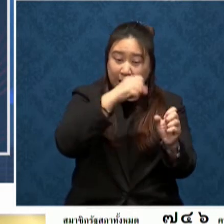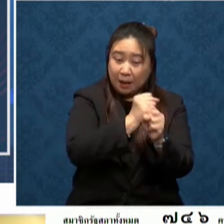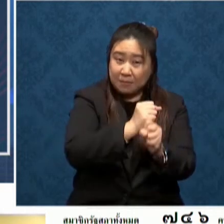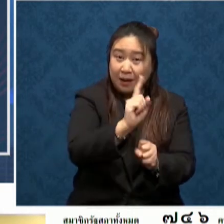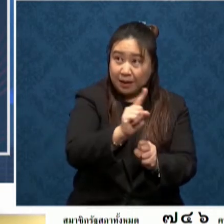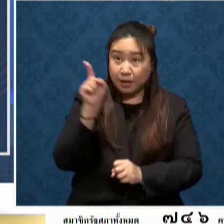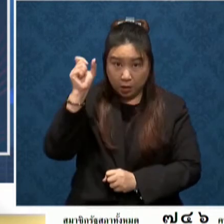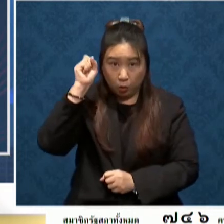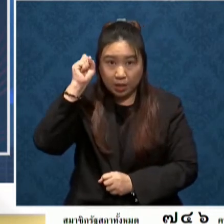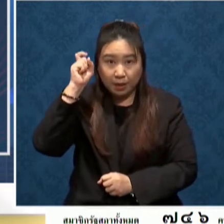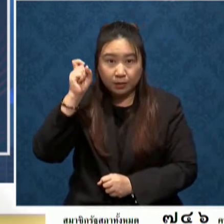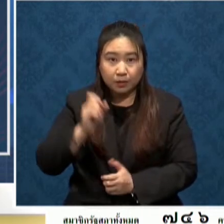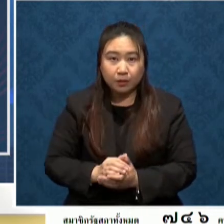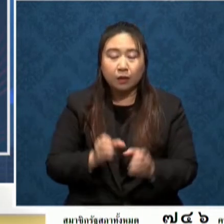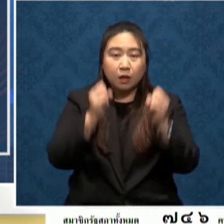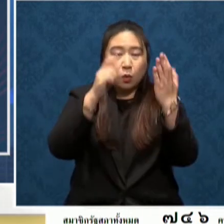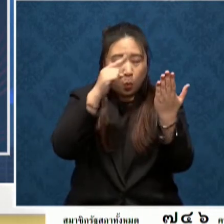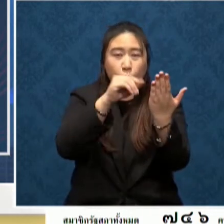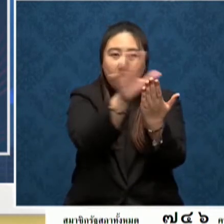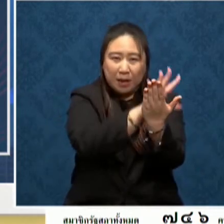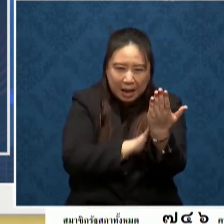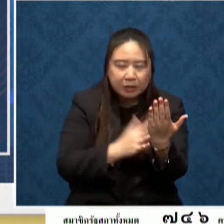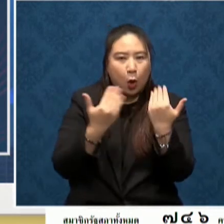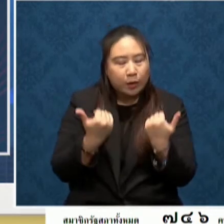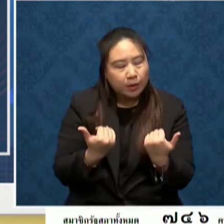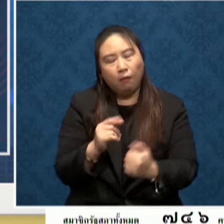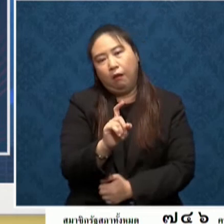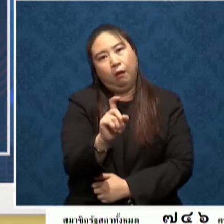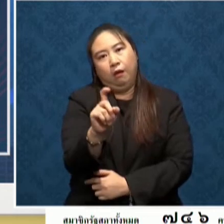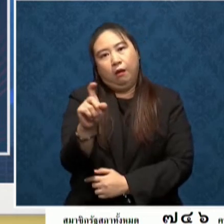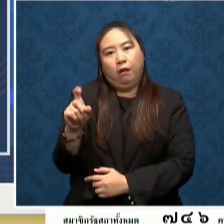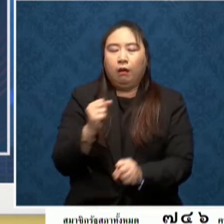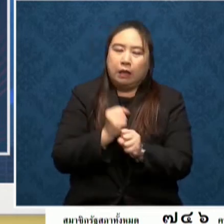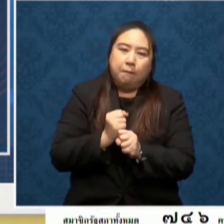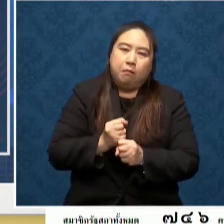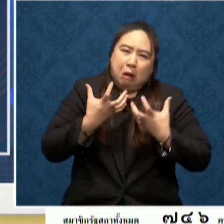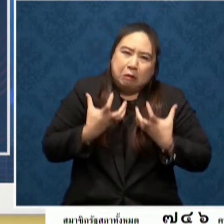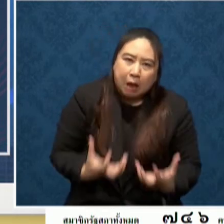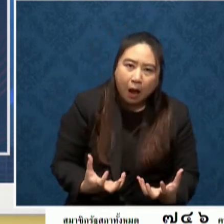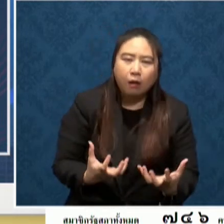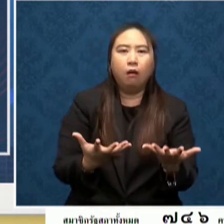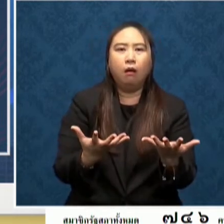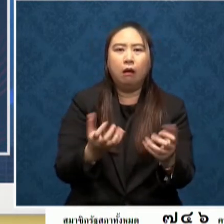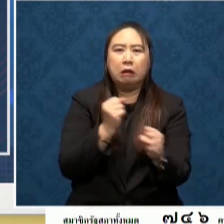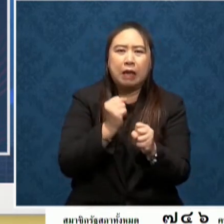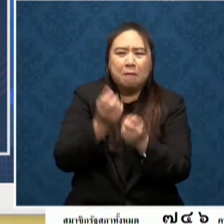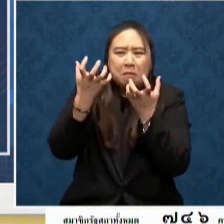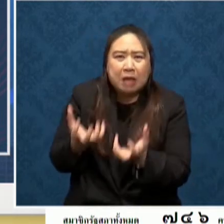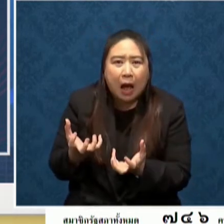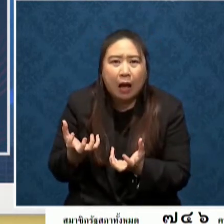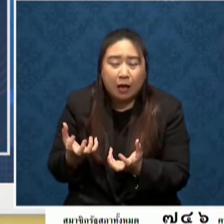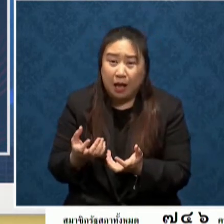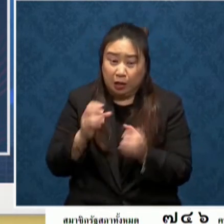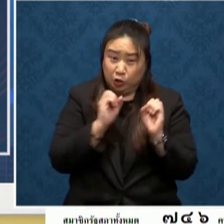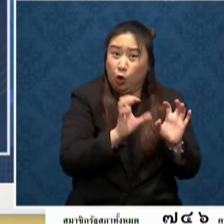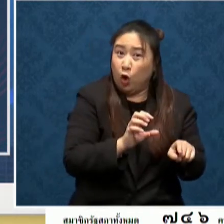ท่านรู้ไเขาว่าคู่ทั้งประเทศกำลงจะตายเพราทำงานหนักมากโยเฉาะงานที่หนกมากร้วนเป็นงานนอกเหนือก